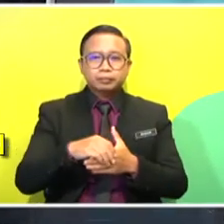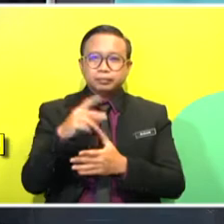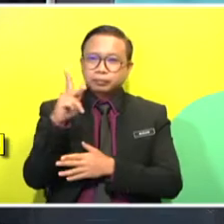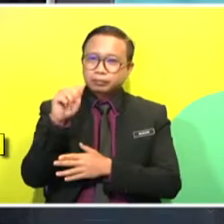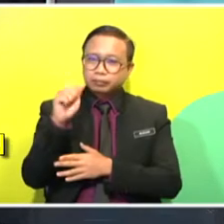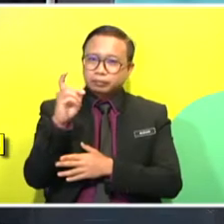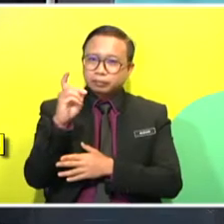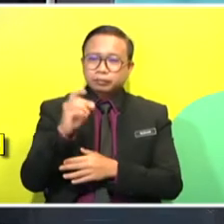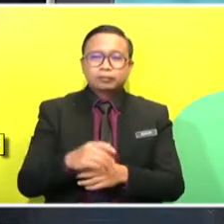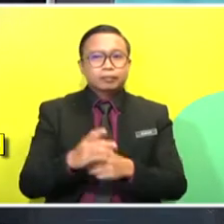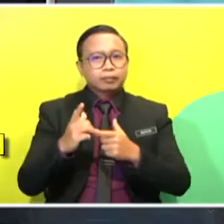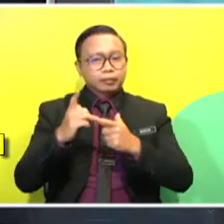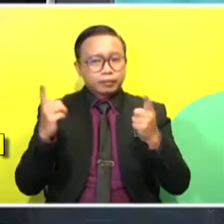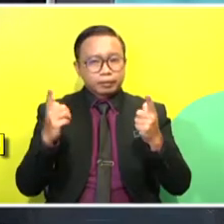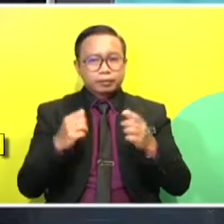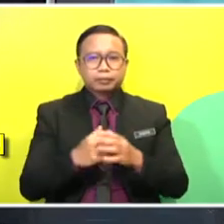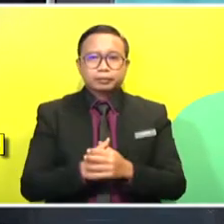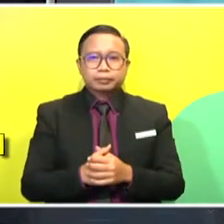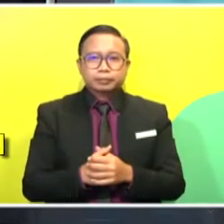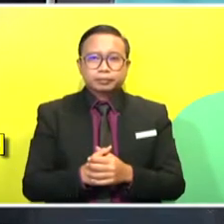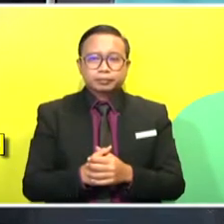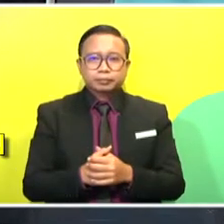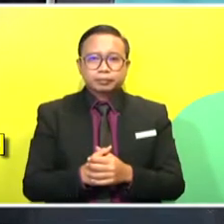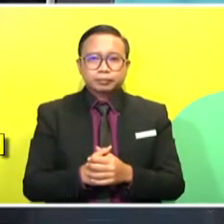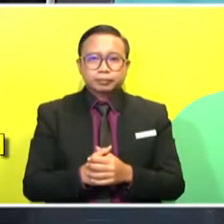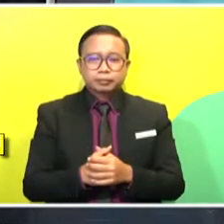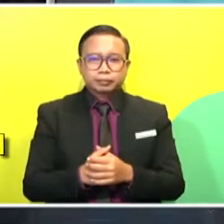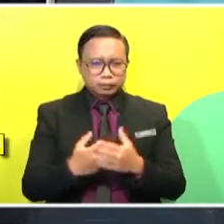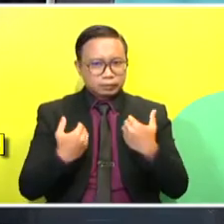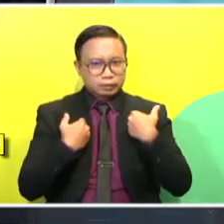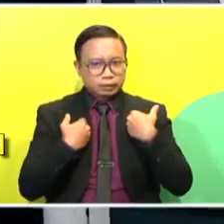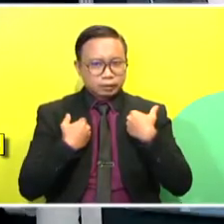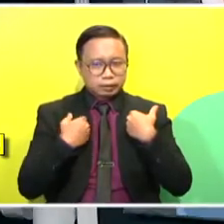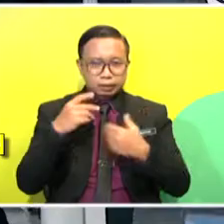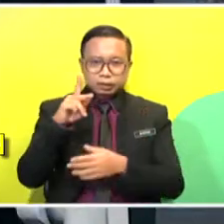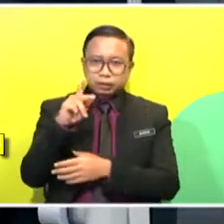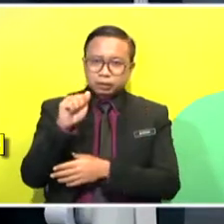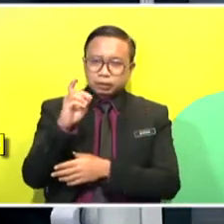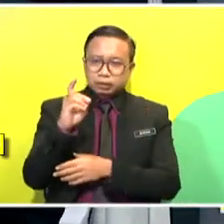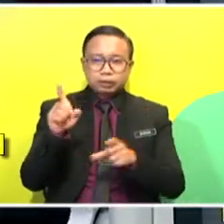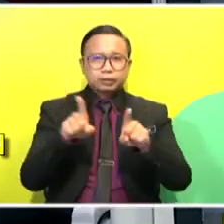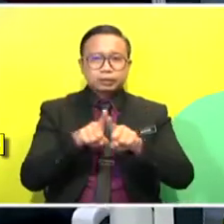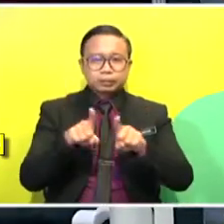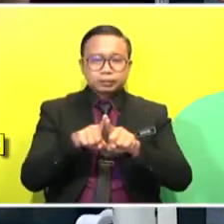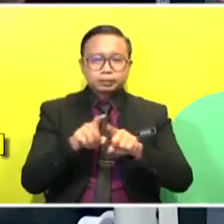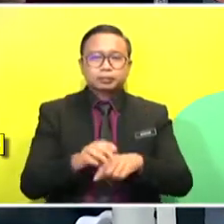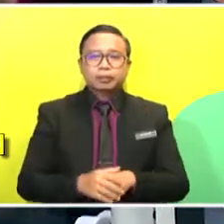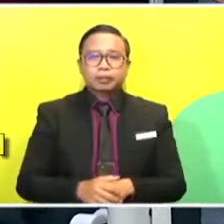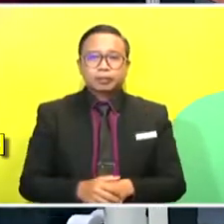pilih kad yang lain. Saya pilih yang bawah ni. Adakah ianya kad yang sama? Jeng jeng